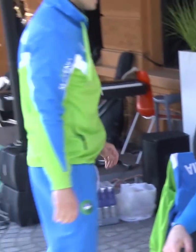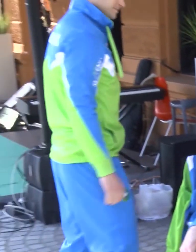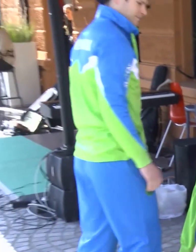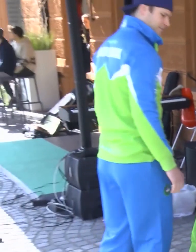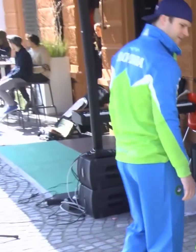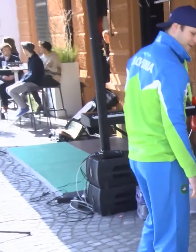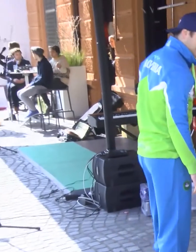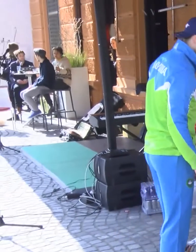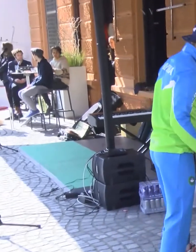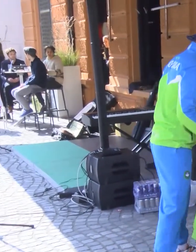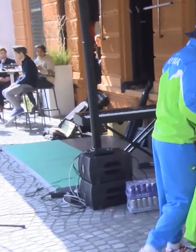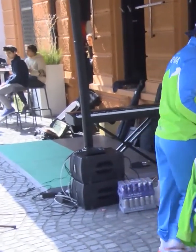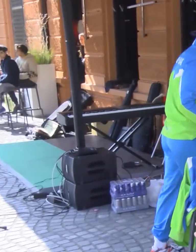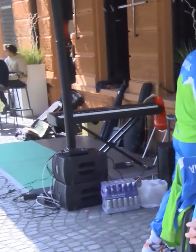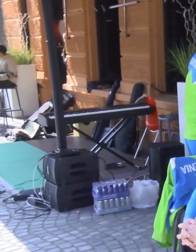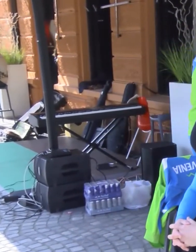Vse.